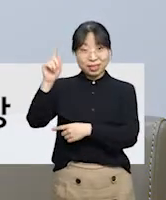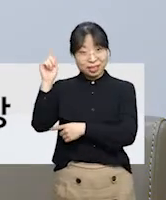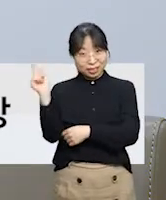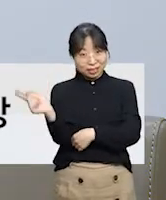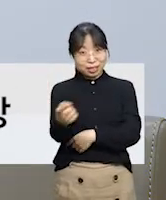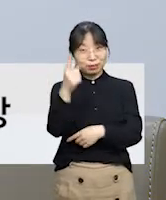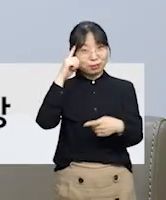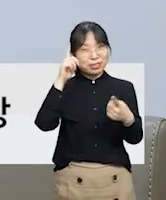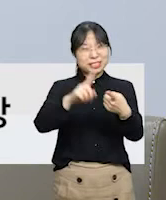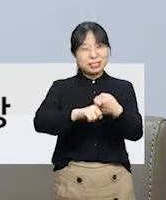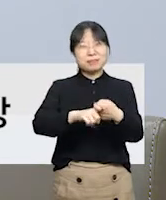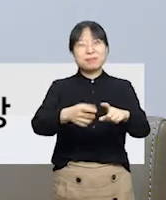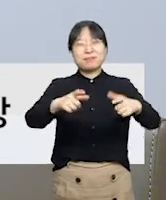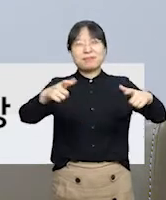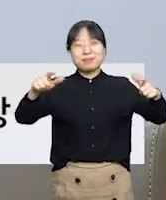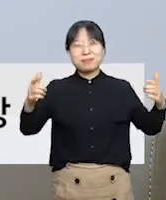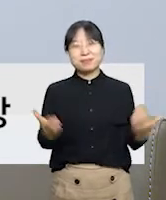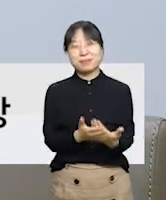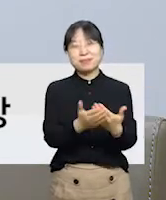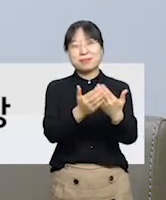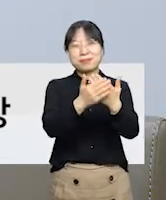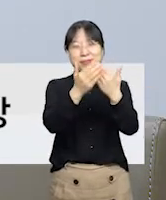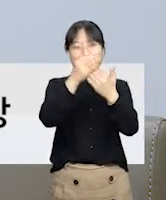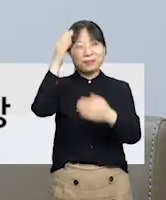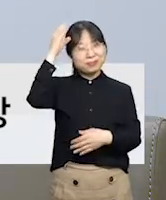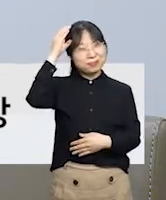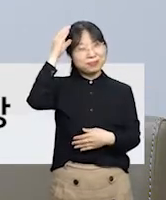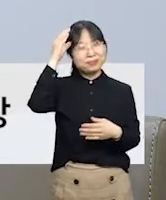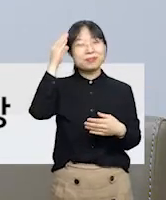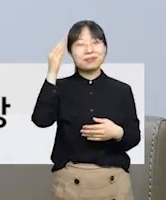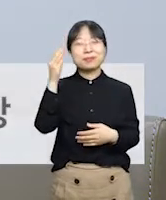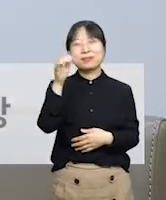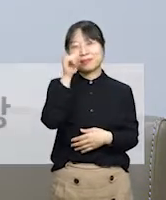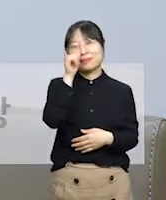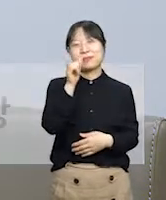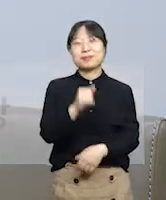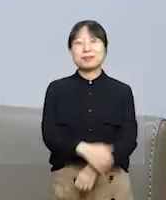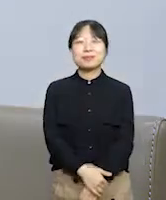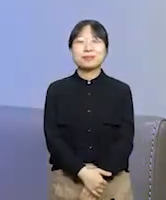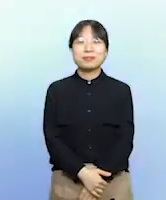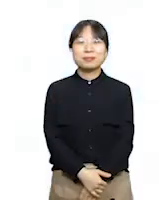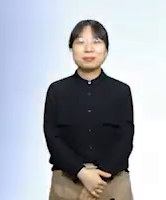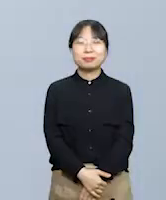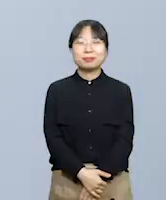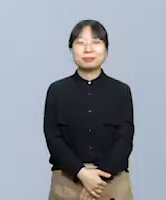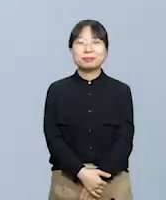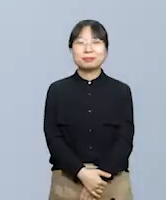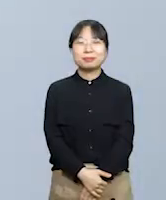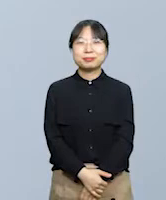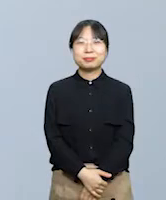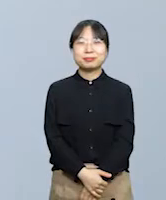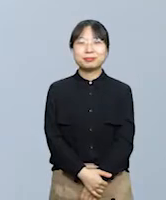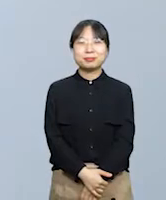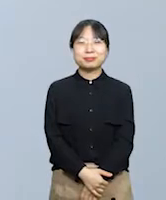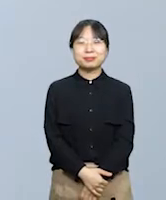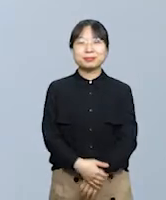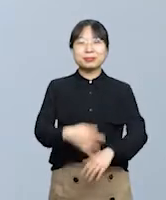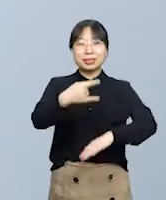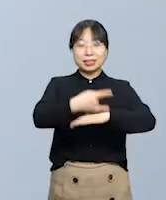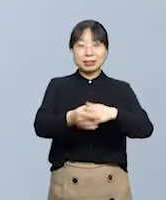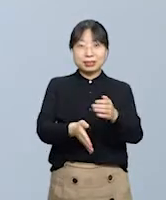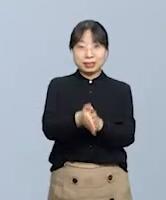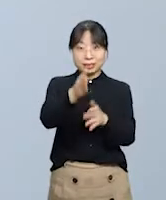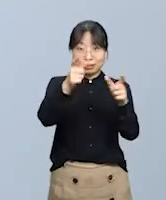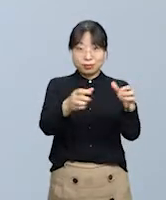좀 부흥이 됐으면 좀 발전이 됐으면 하는 그 기대와 희망이 굉장히 큽니다. 의왕시뿐만 아니고 전